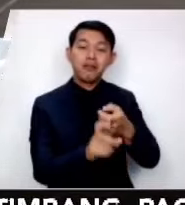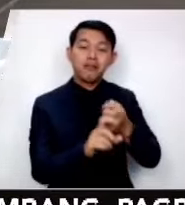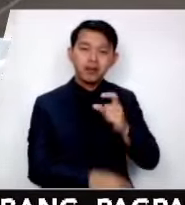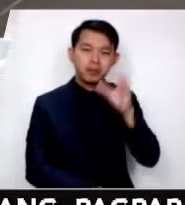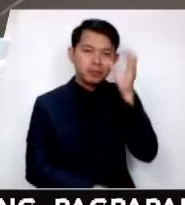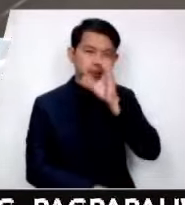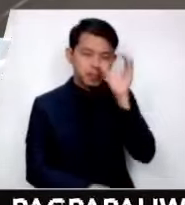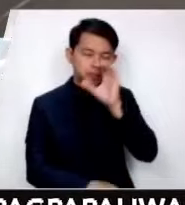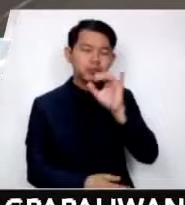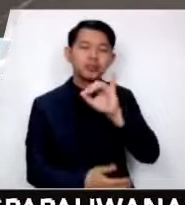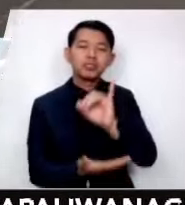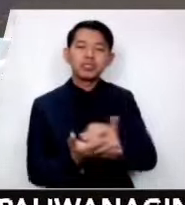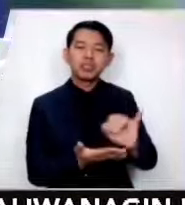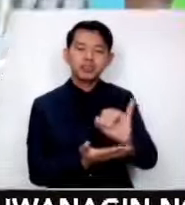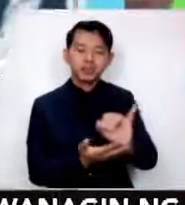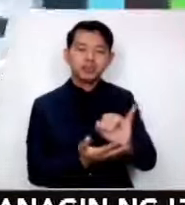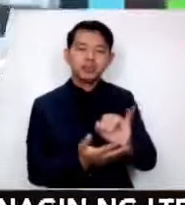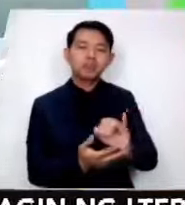University.